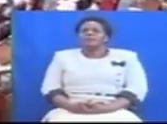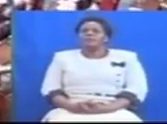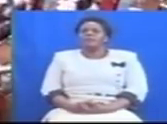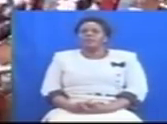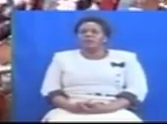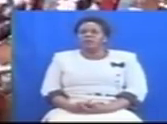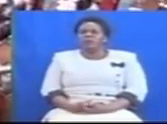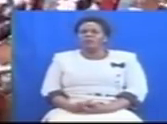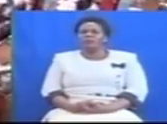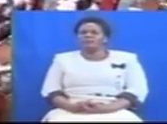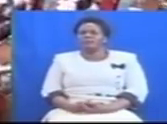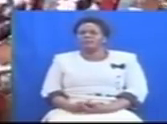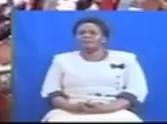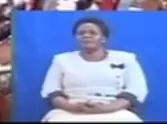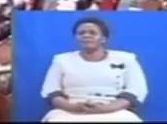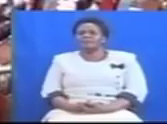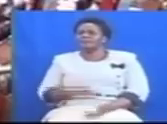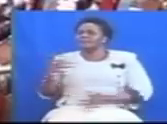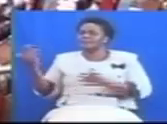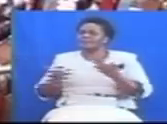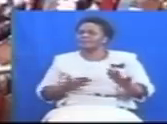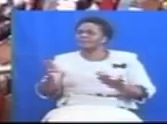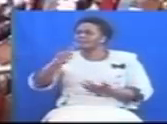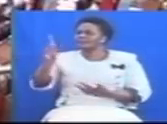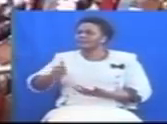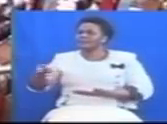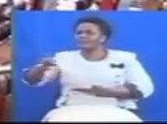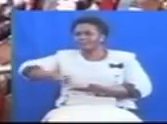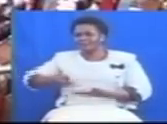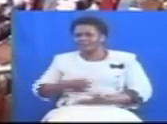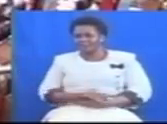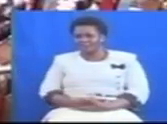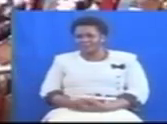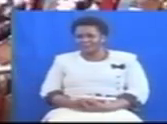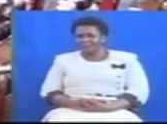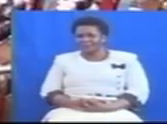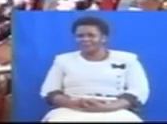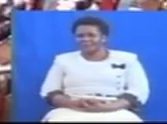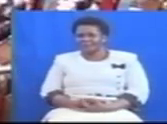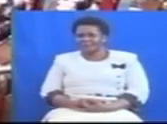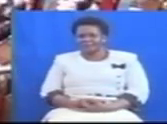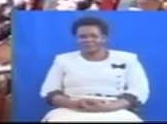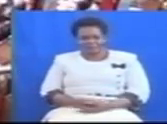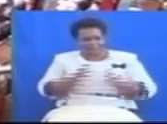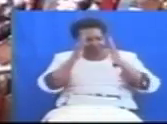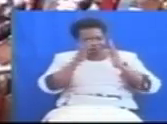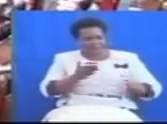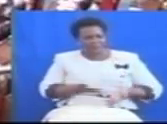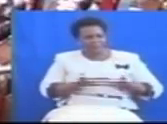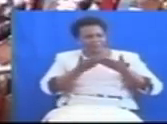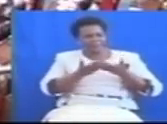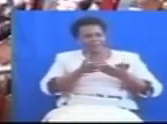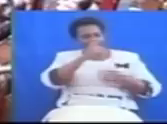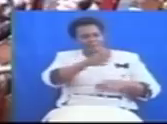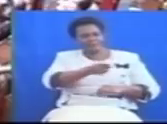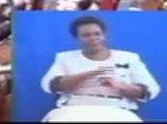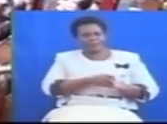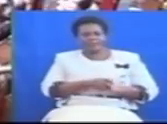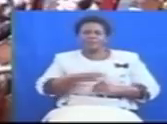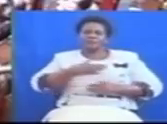Mheshimiwa Hassan Masala, swali la nyongeza. Mheshimiwa Naibu Spika, nashukuru kunipa nafasi ya kuuliza swali la